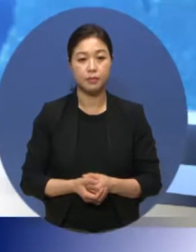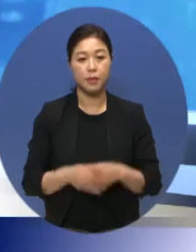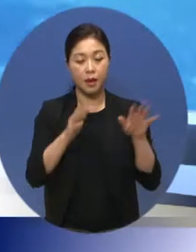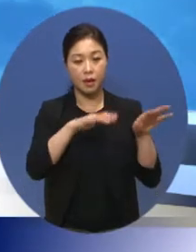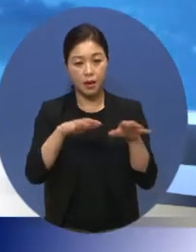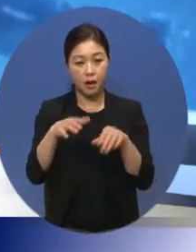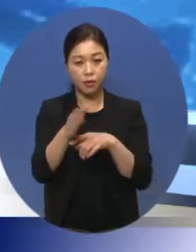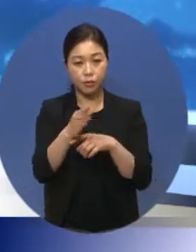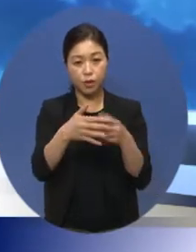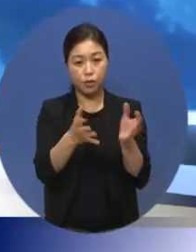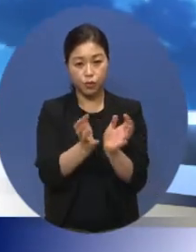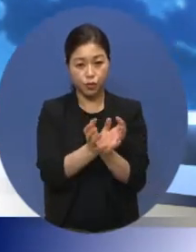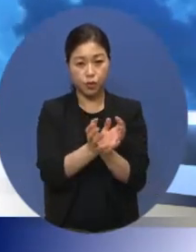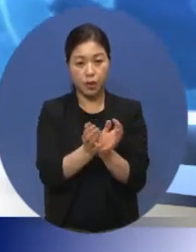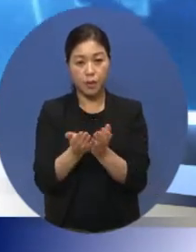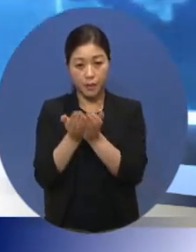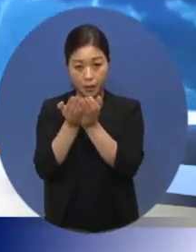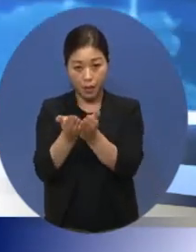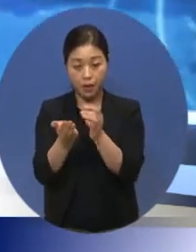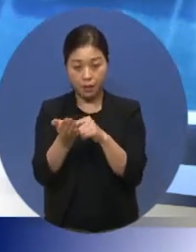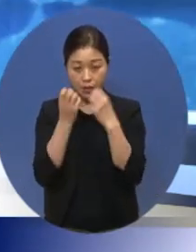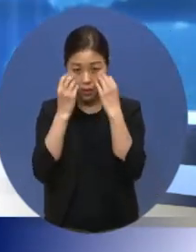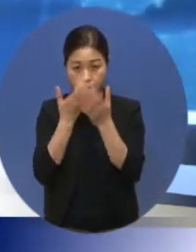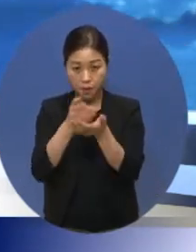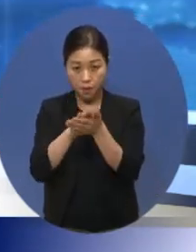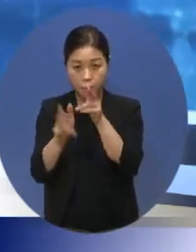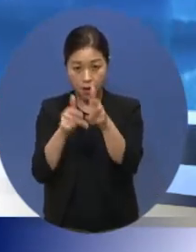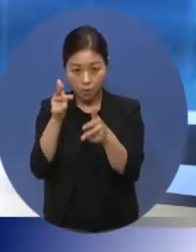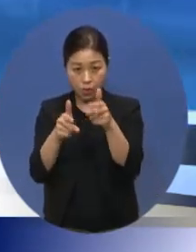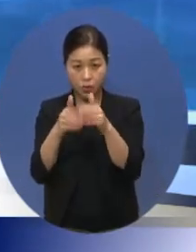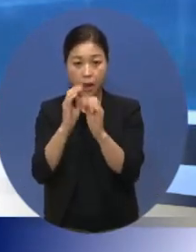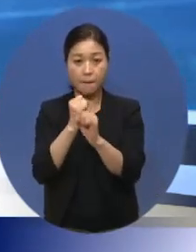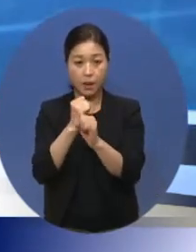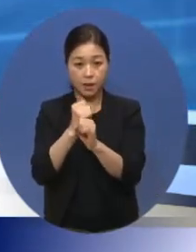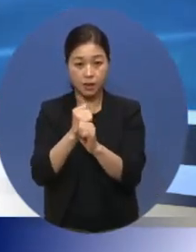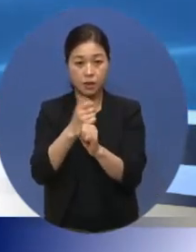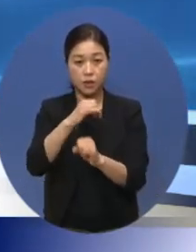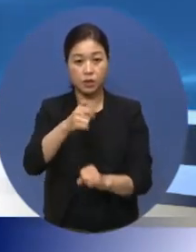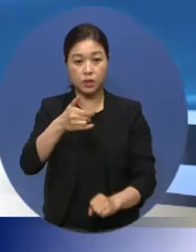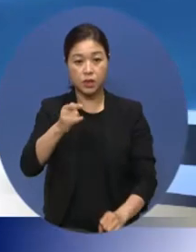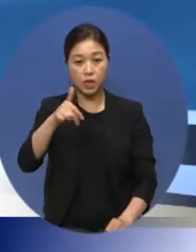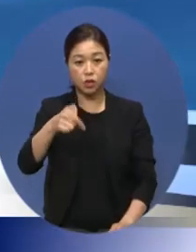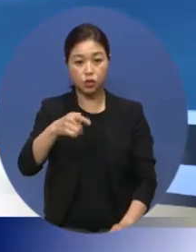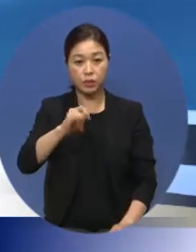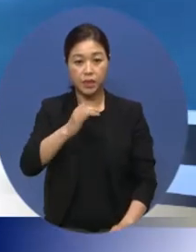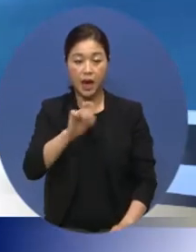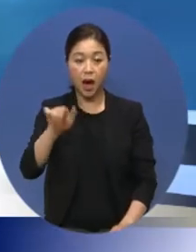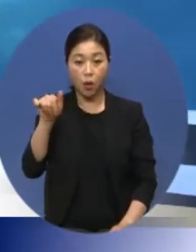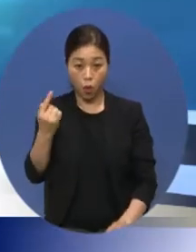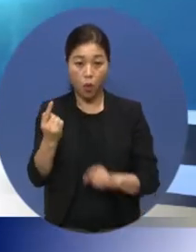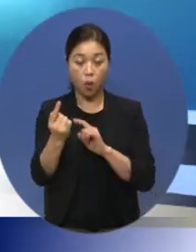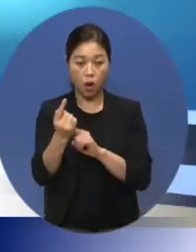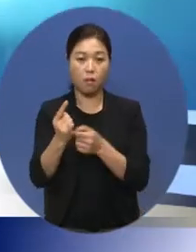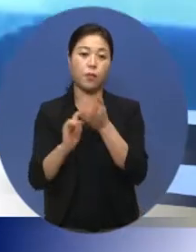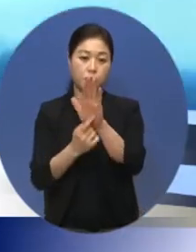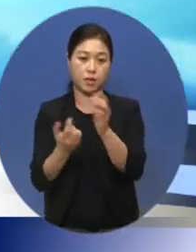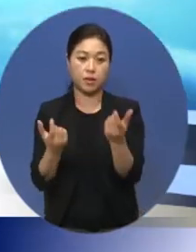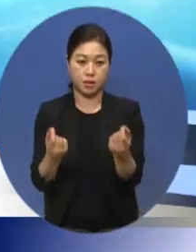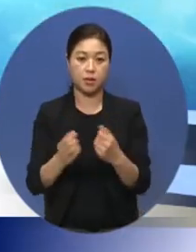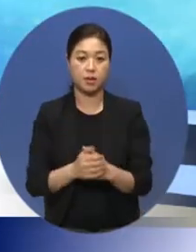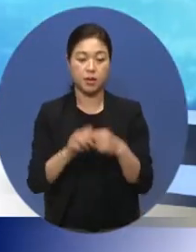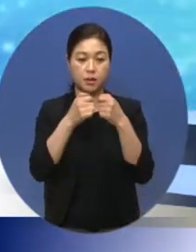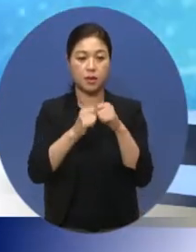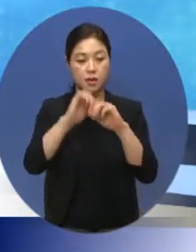해양수산부의 연안 여객선 현대화 사업으로 건조한 크루즈 퀸 제누비아호가 공개됐습니다. 자세한